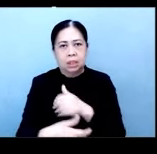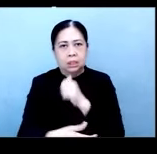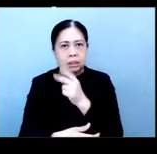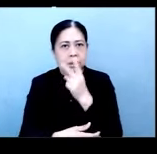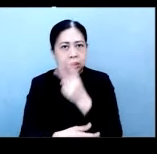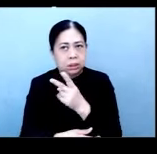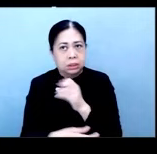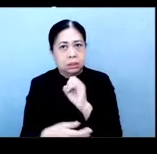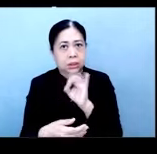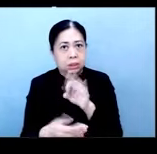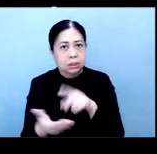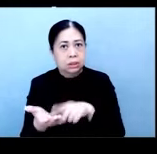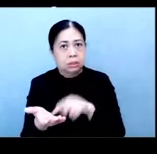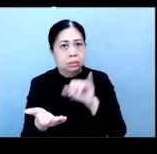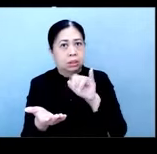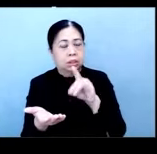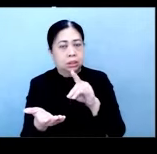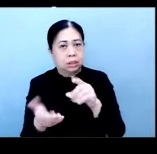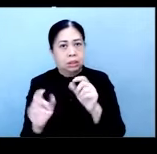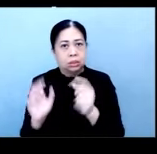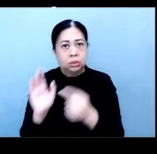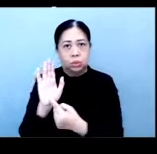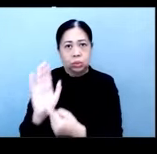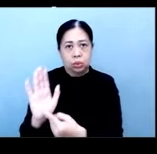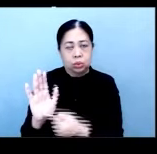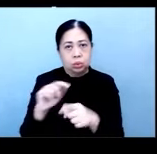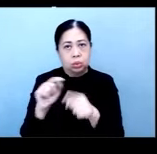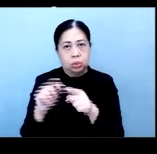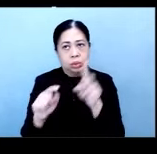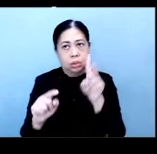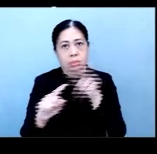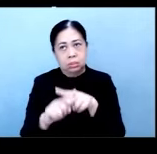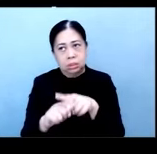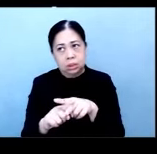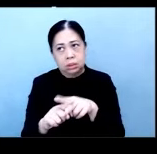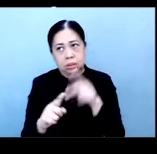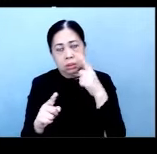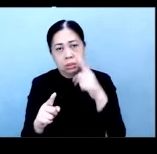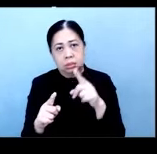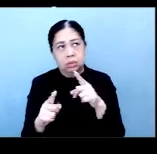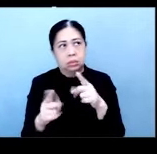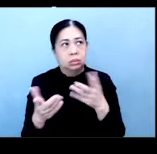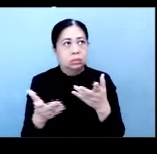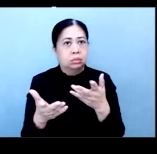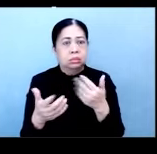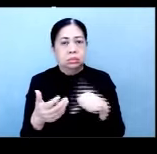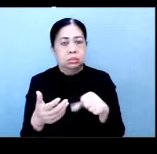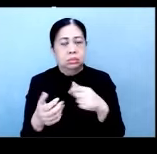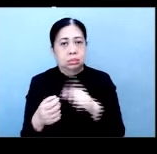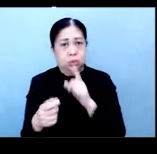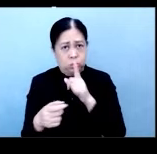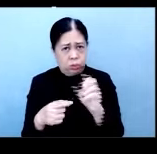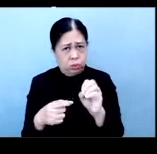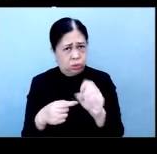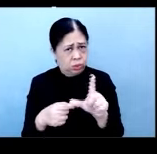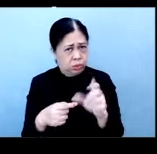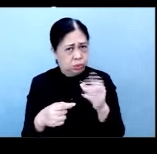kung ang mga ID ba na pinapakita nila when they applied, eh ito ba yung mga